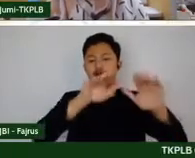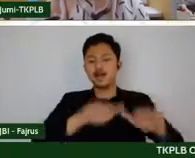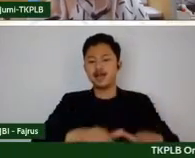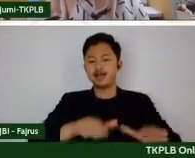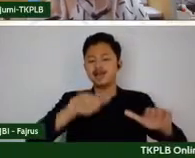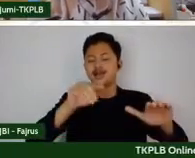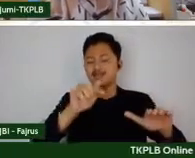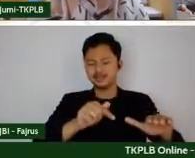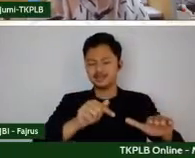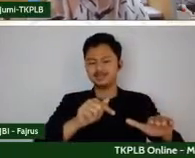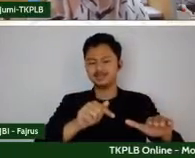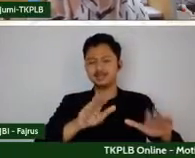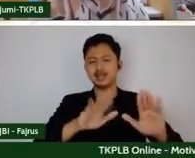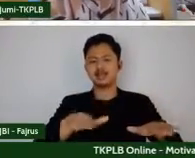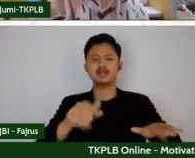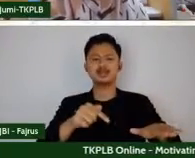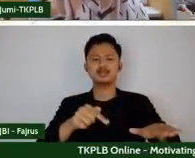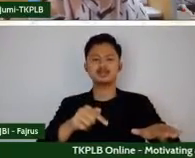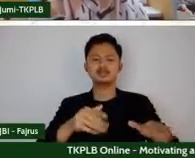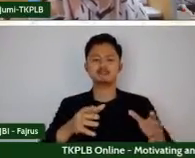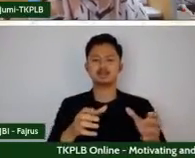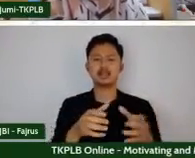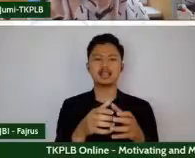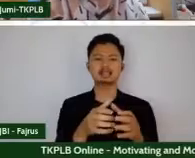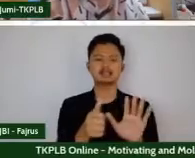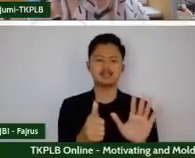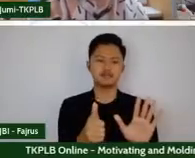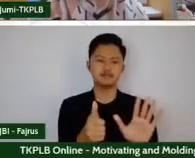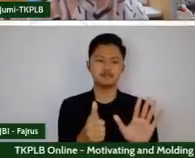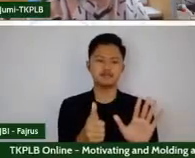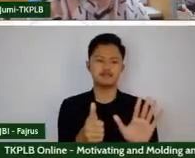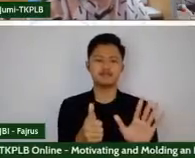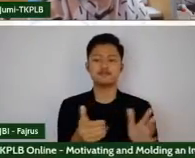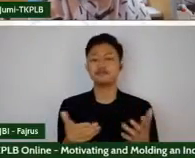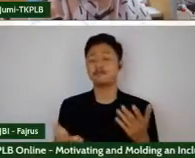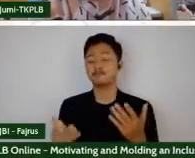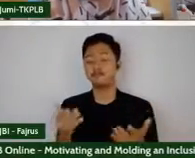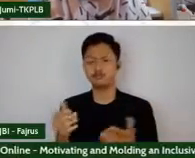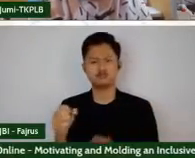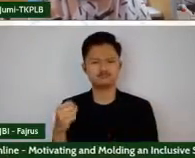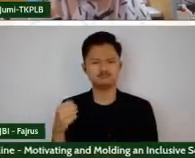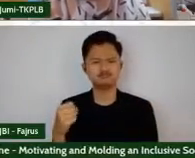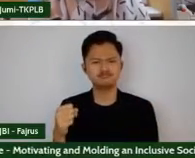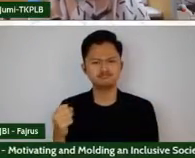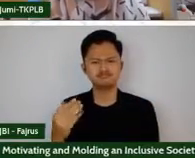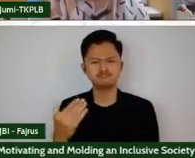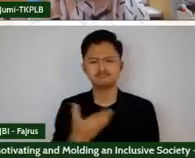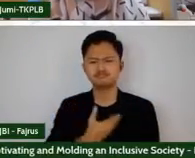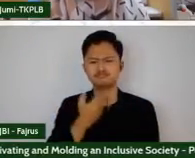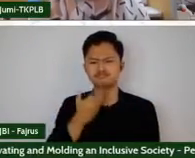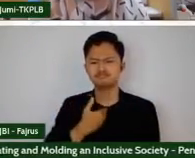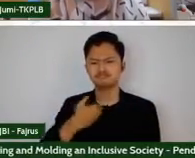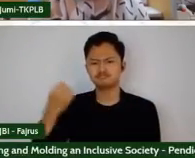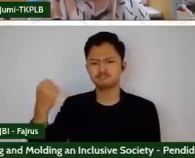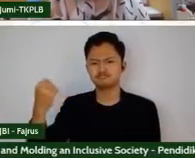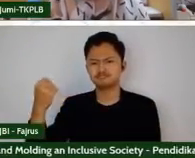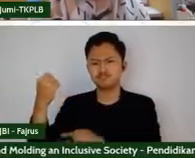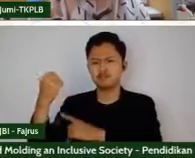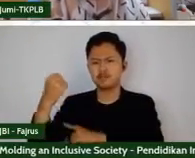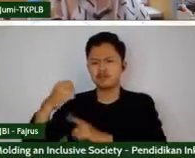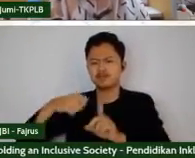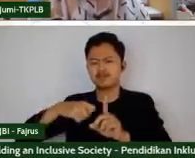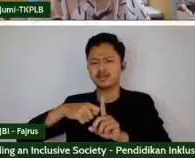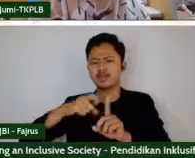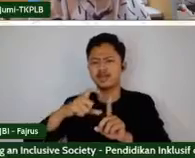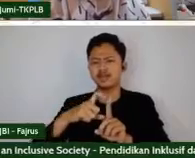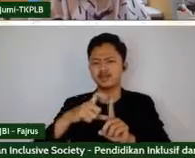bisa menyekolah 6 gitu kan, dia masih belum bisa menguasai KD dari kelas 6